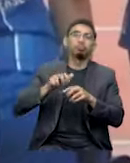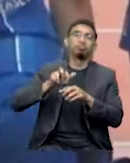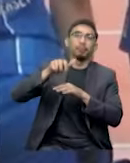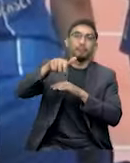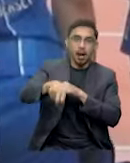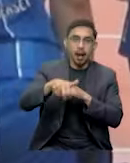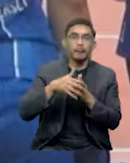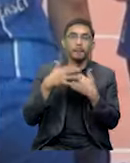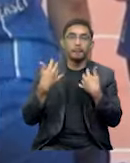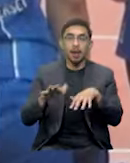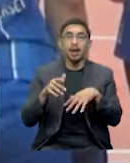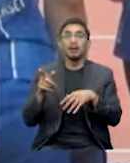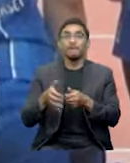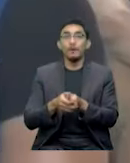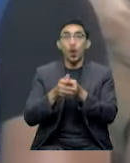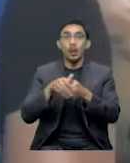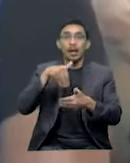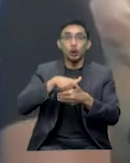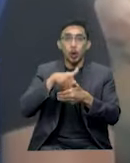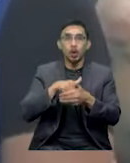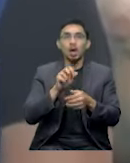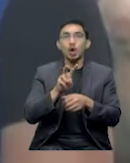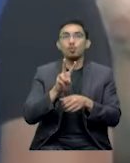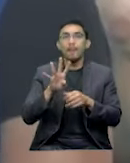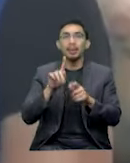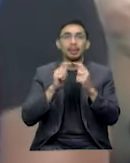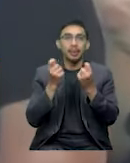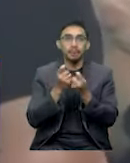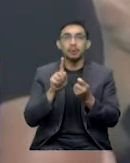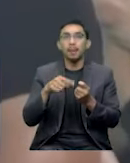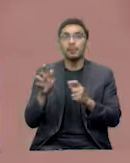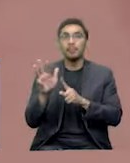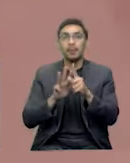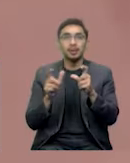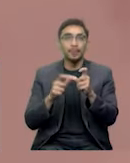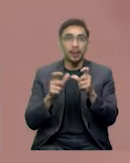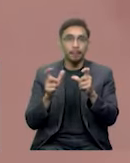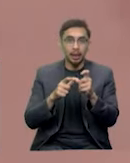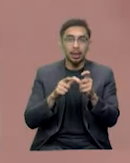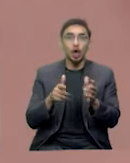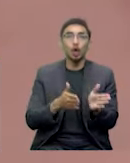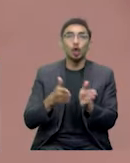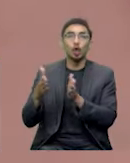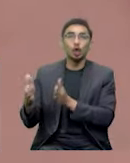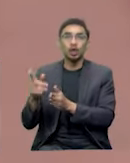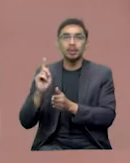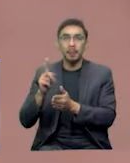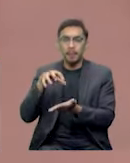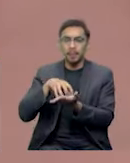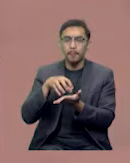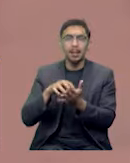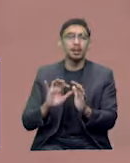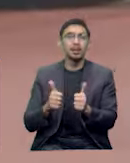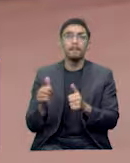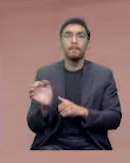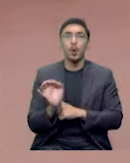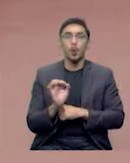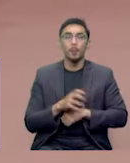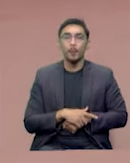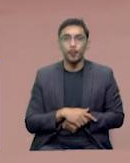indoor diikuti 24 tim digelar hingga 19 September. Namun pertandingan diundur karena venue belum siap.